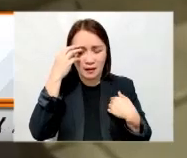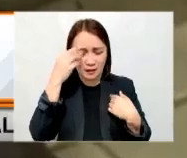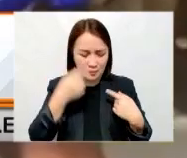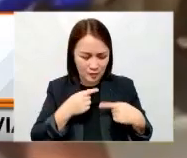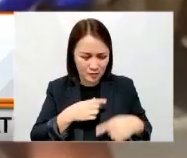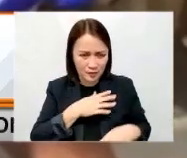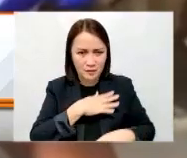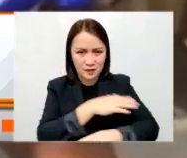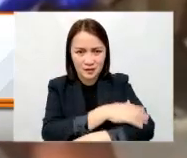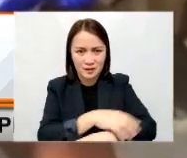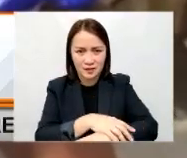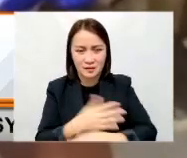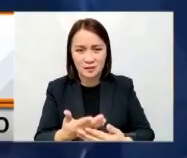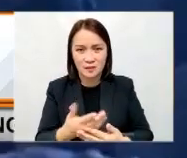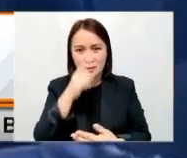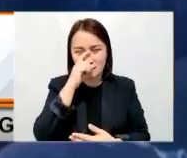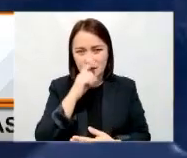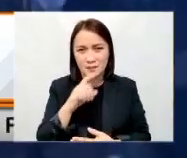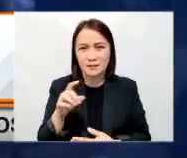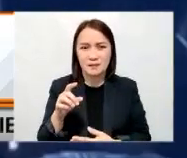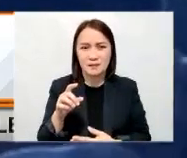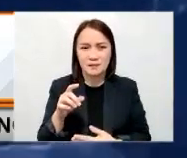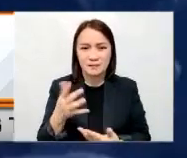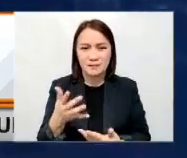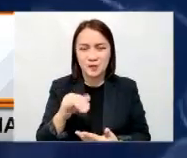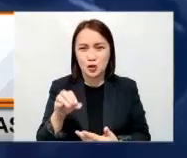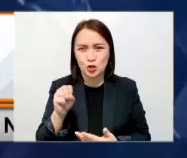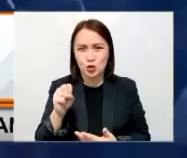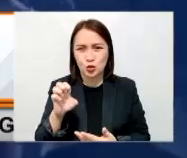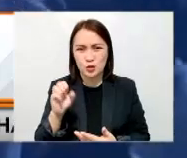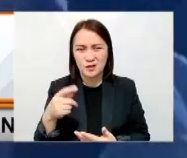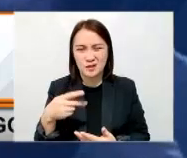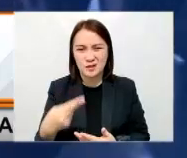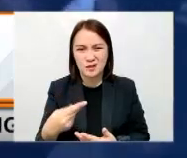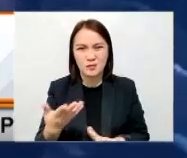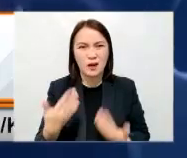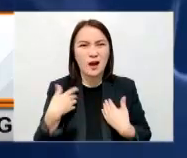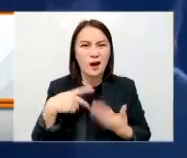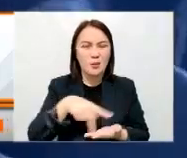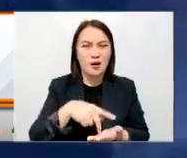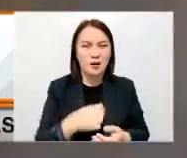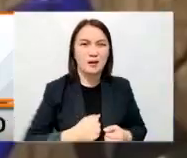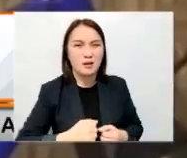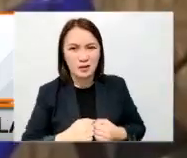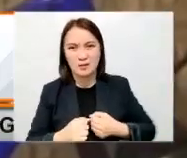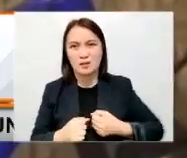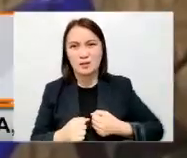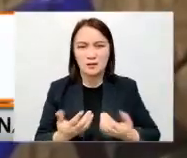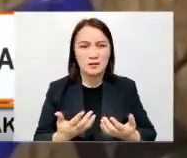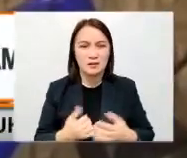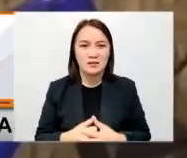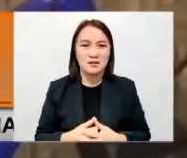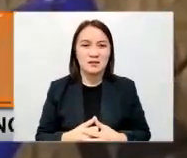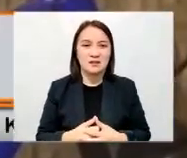18 taong gulang na si Joseph Sido. Anya, banggaan sa dance floor ang ugat ng rumble.